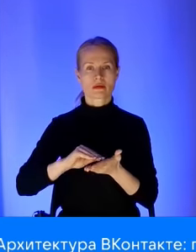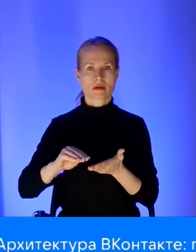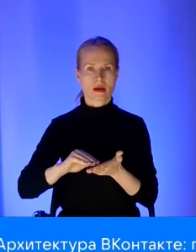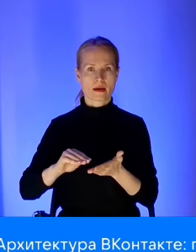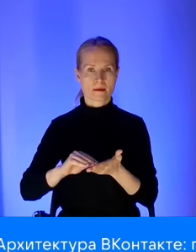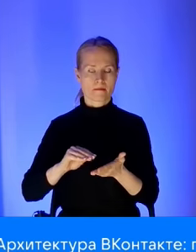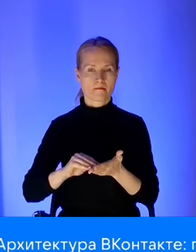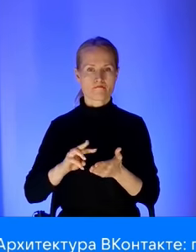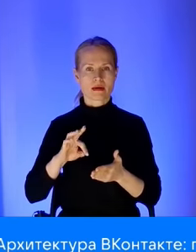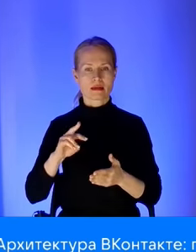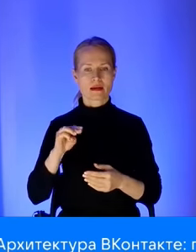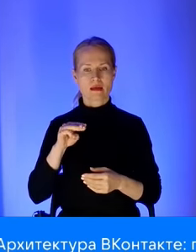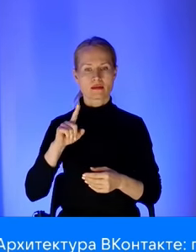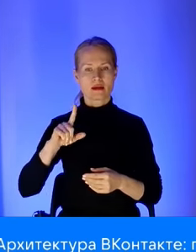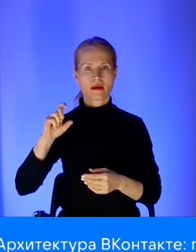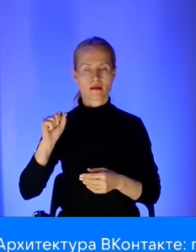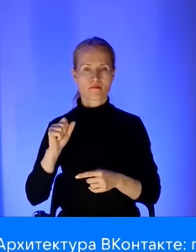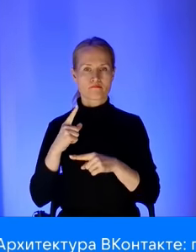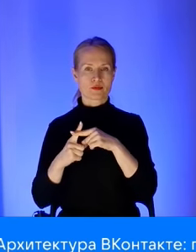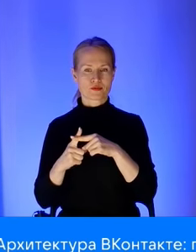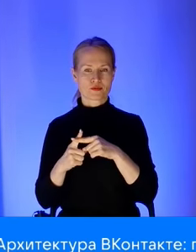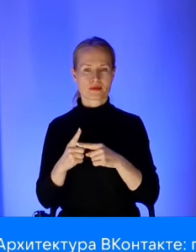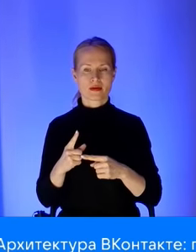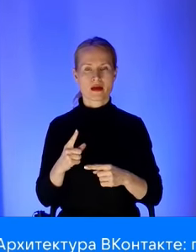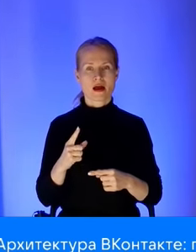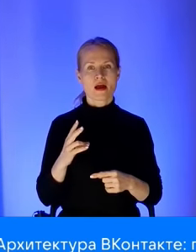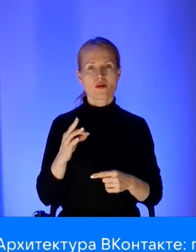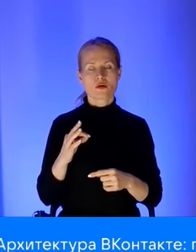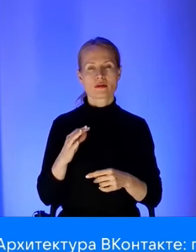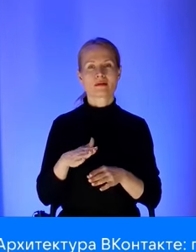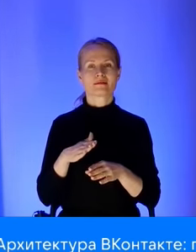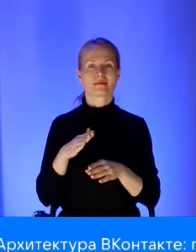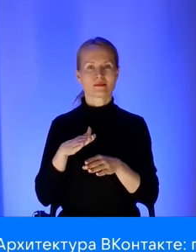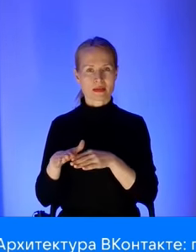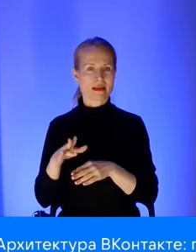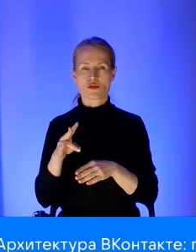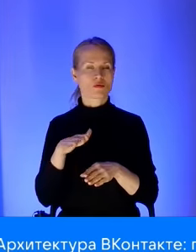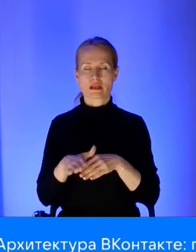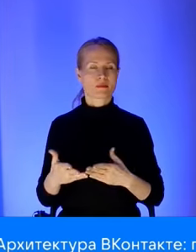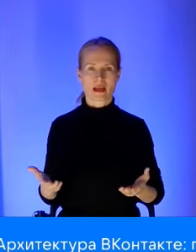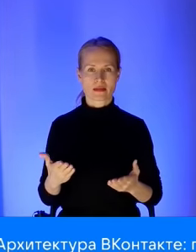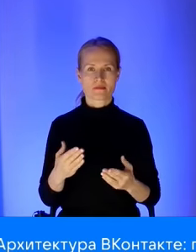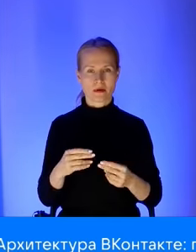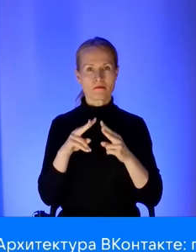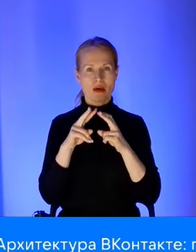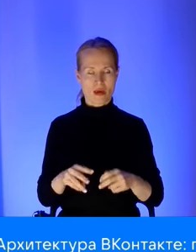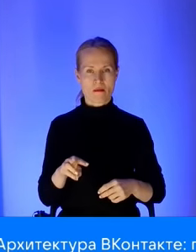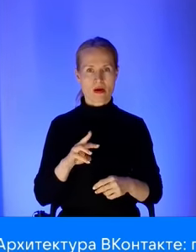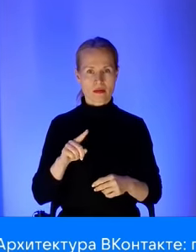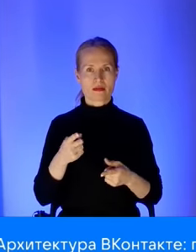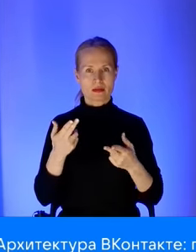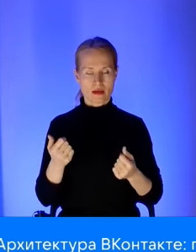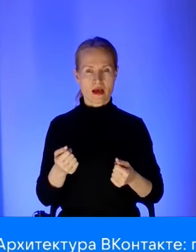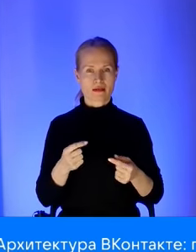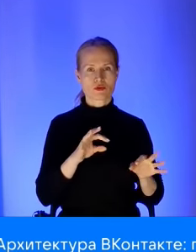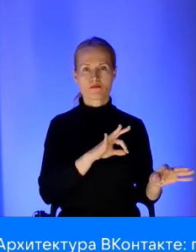а+ - Это не тот язык исполнения не та среда исполнения где у нас исполняется то есть мы опять проверили модель даже уже перенесён ную с